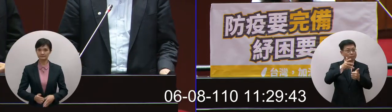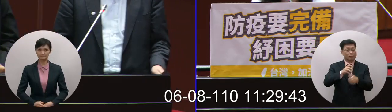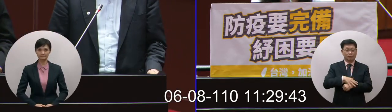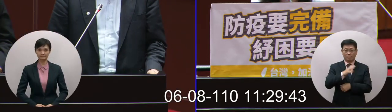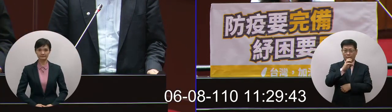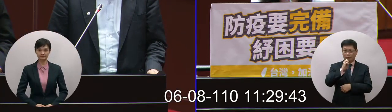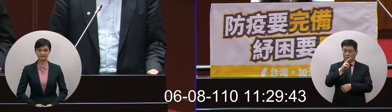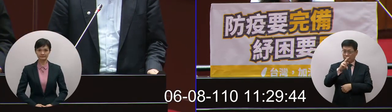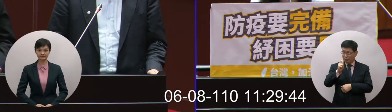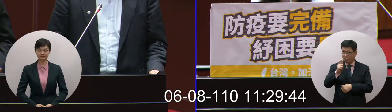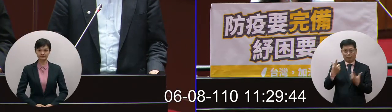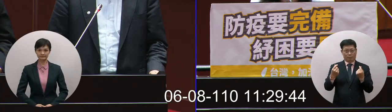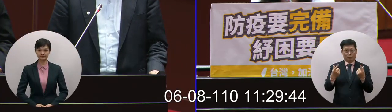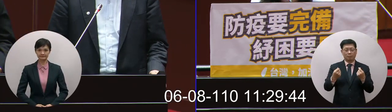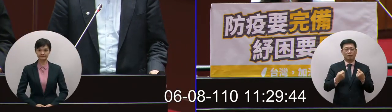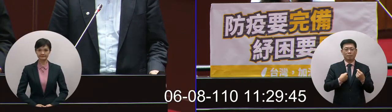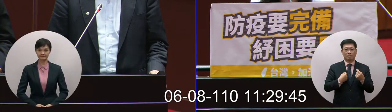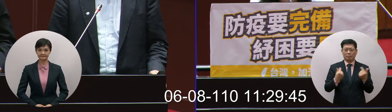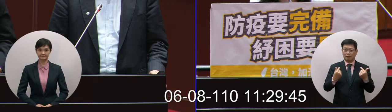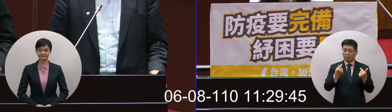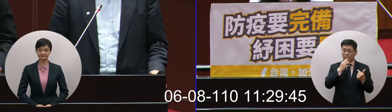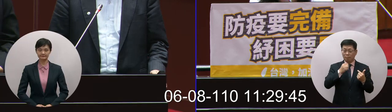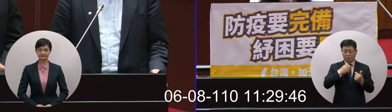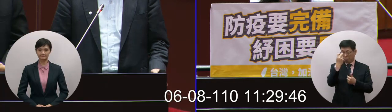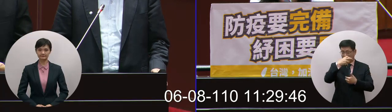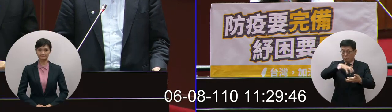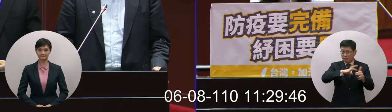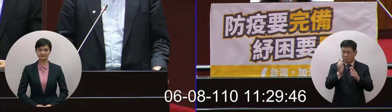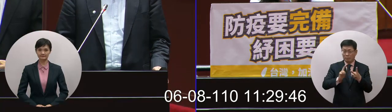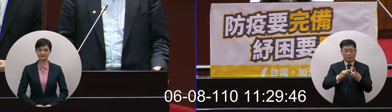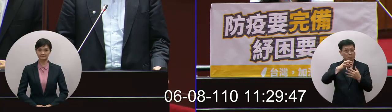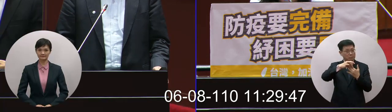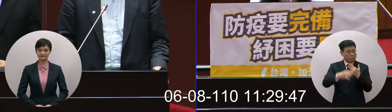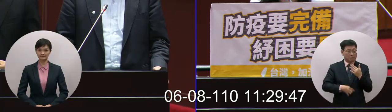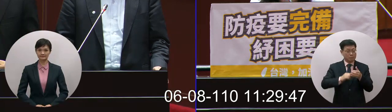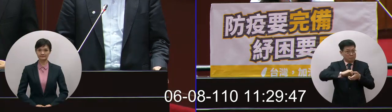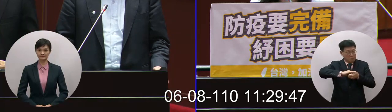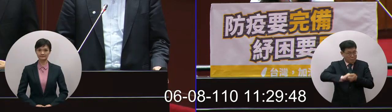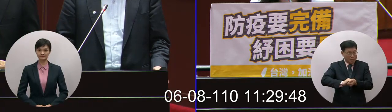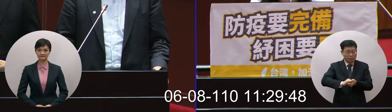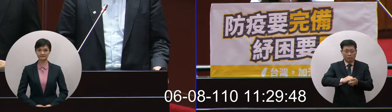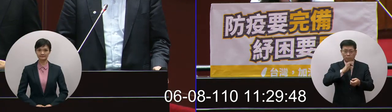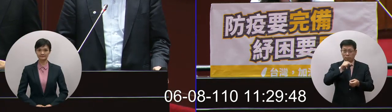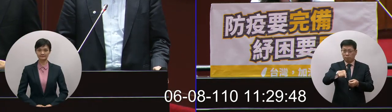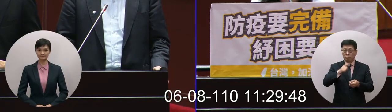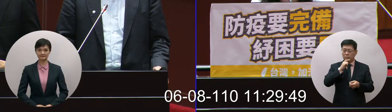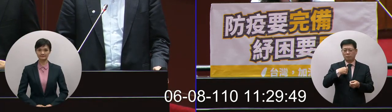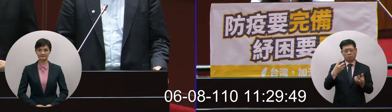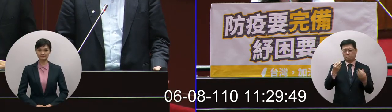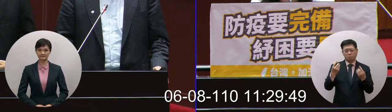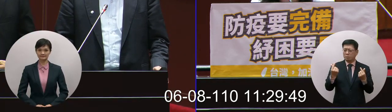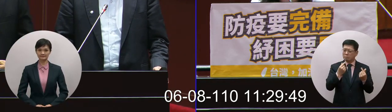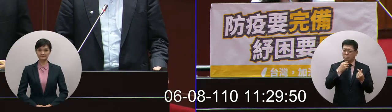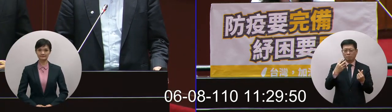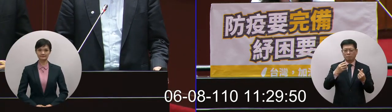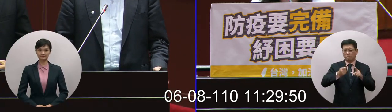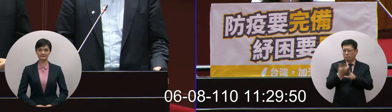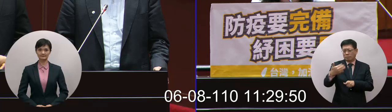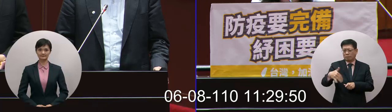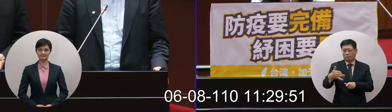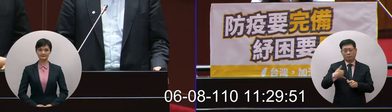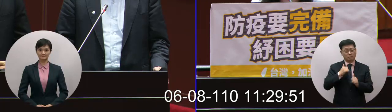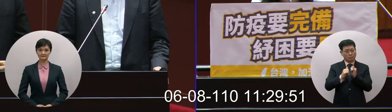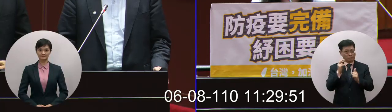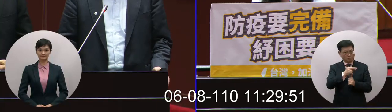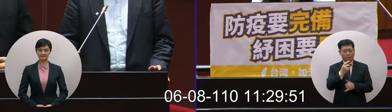那 EUA 的部分，我们也看到说，我们包括这个审查内容或是标准的订的部分，审查标准的部分，其实都没有看到清楚的公开的资讯，让